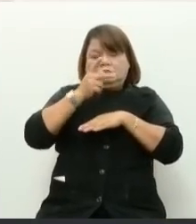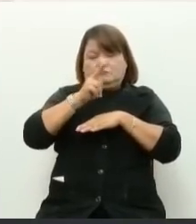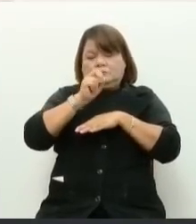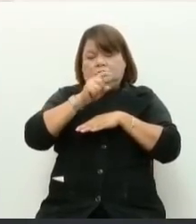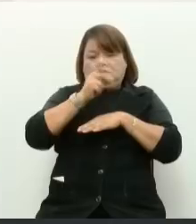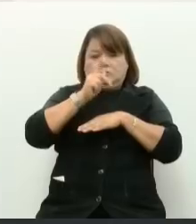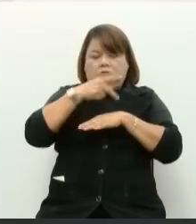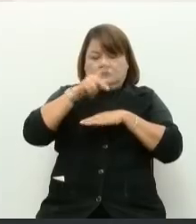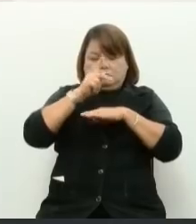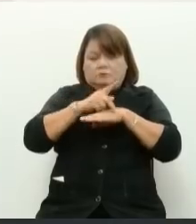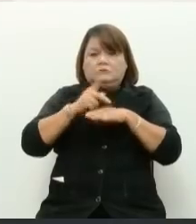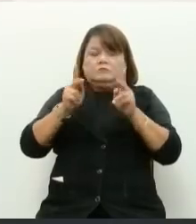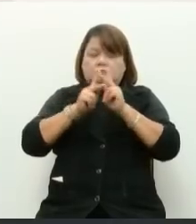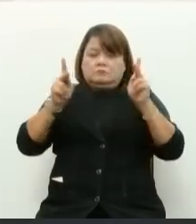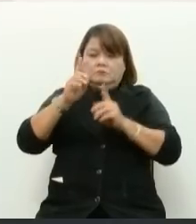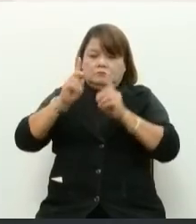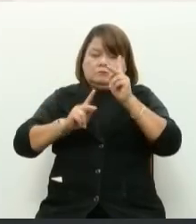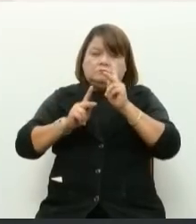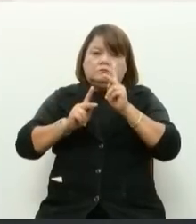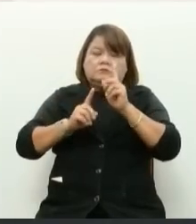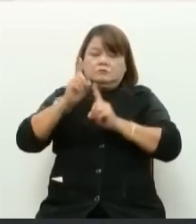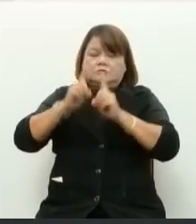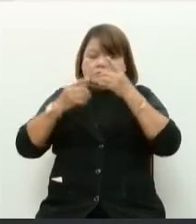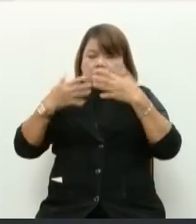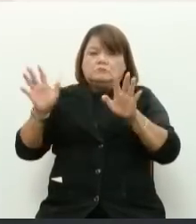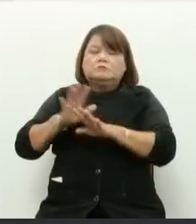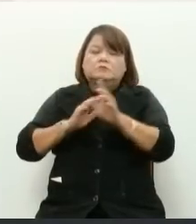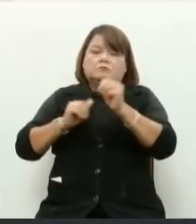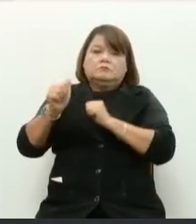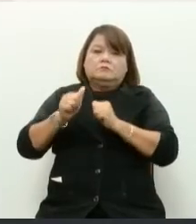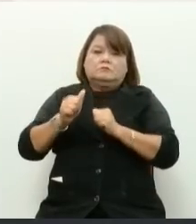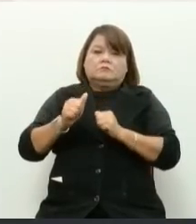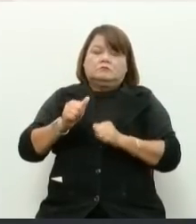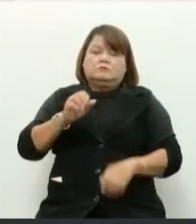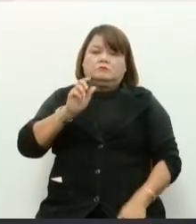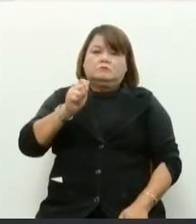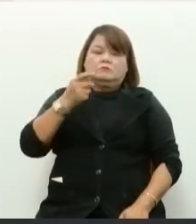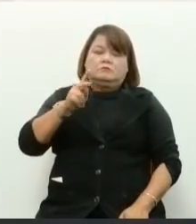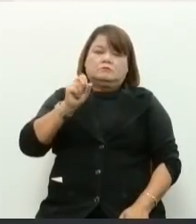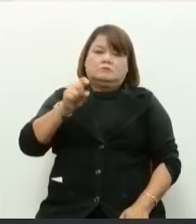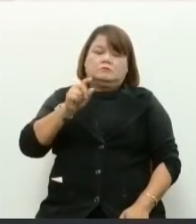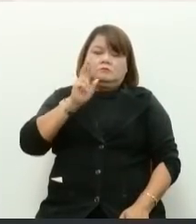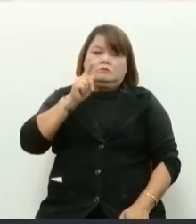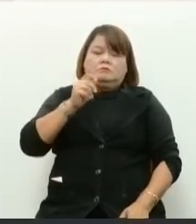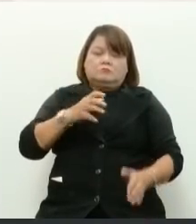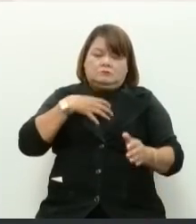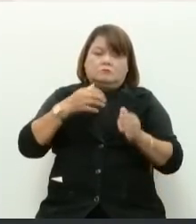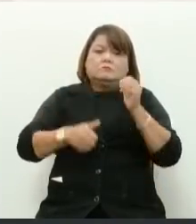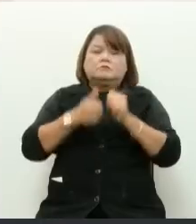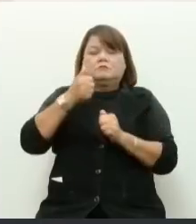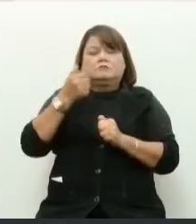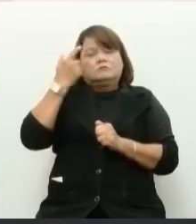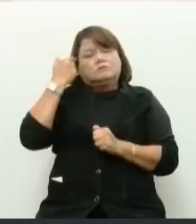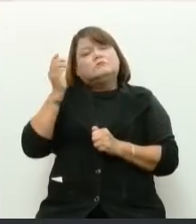าโอ้กรรมการประเมินเสร็จแล้วไม่ผ่านอกส.เขตอยากจะผ่านอันนี้ก็คงไม่ได้นะครับเพราะว่างานวิชา